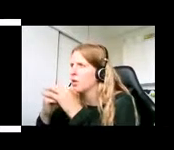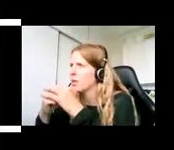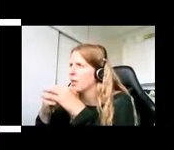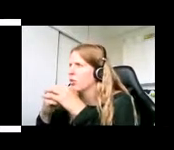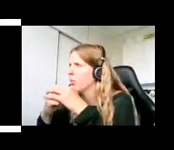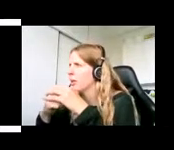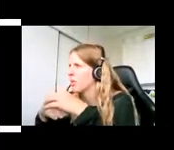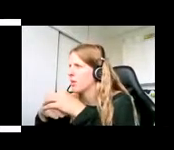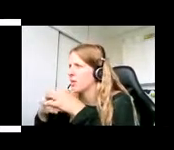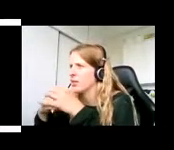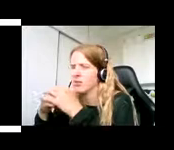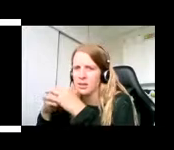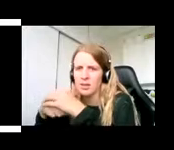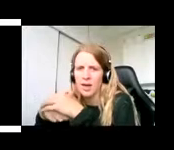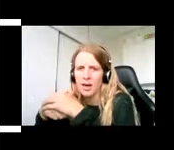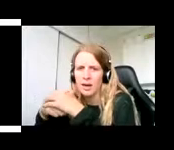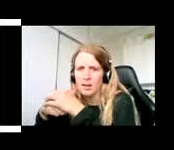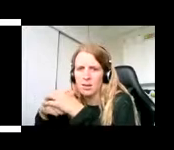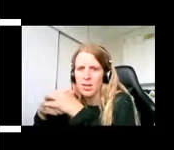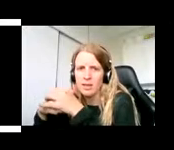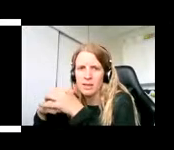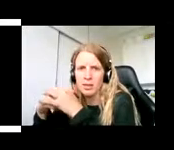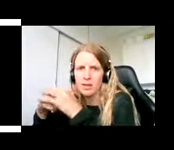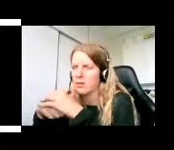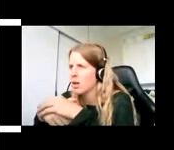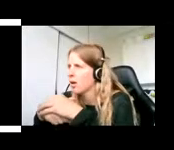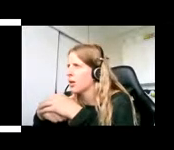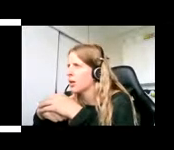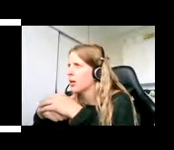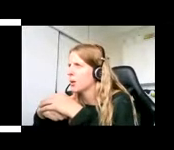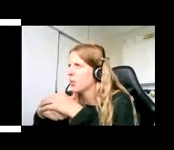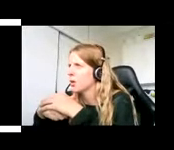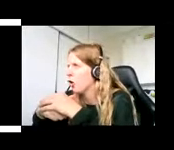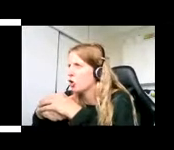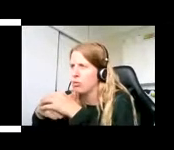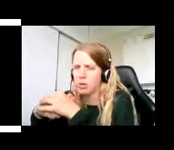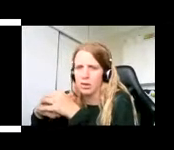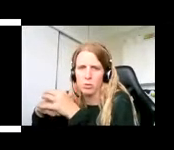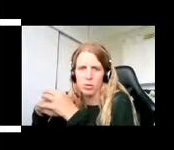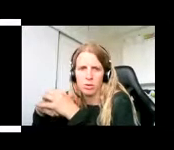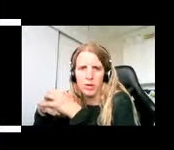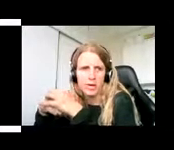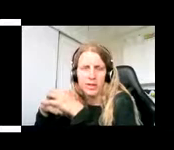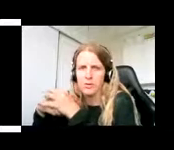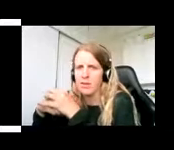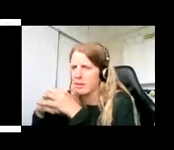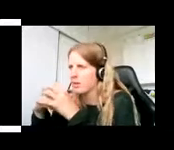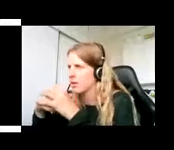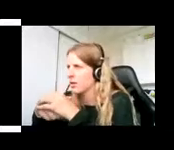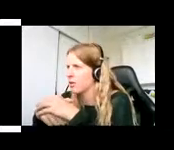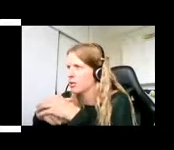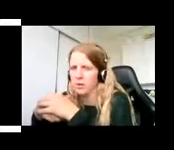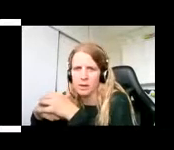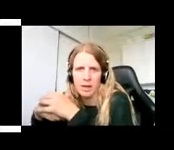perfect mogelijk is. Dus we begrijpen dat zeker en vast als het iets niet uitgevoerd kan worden, voelen we daar zeker en vast niet